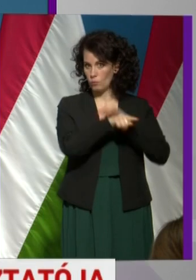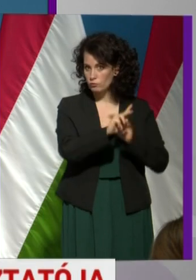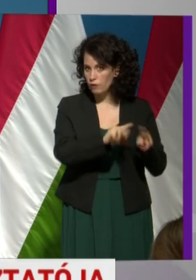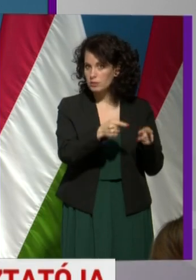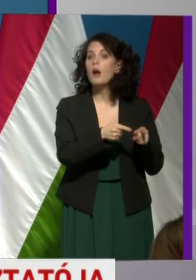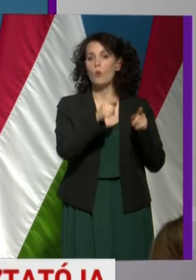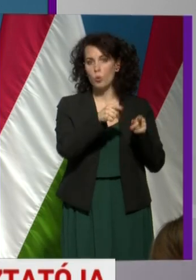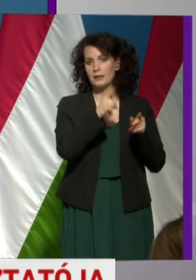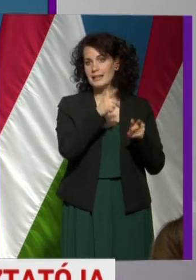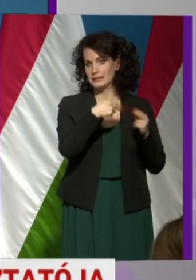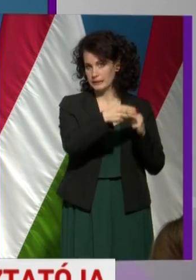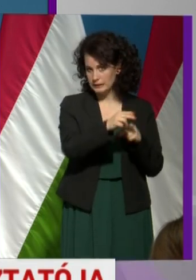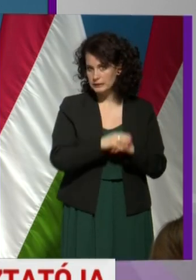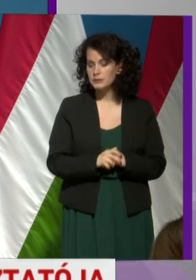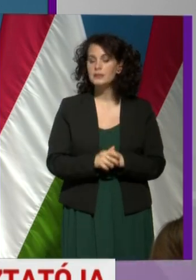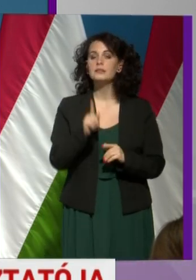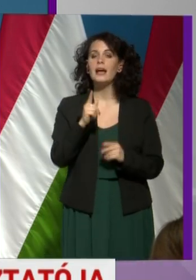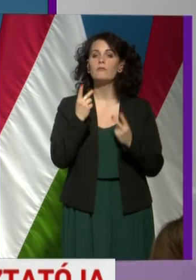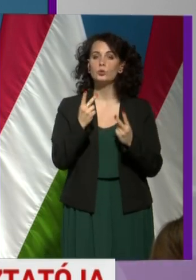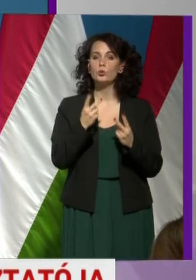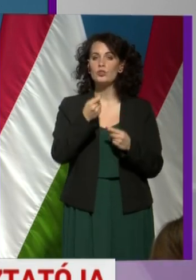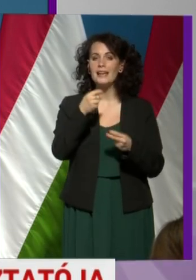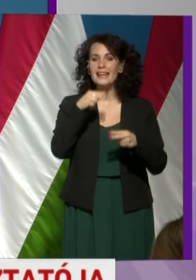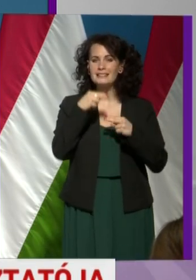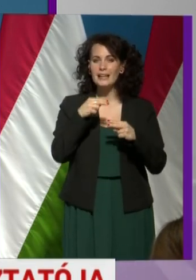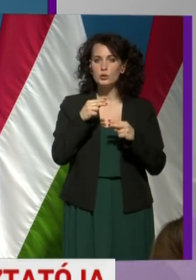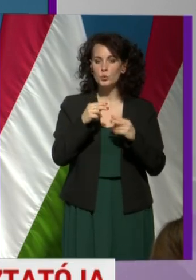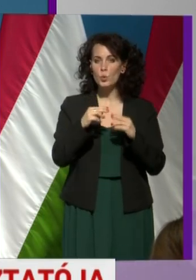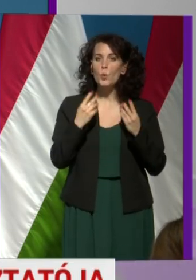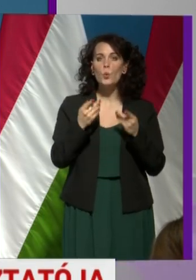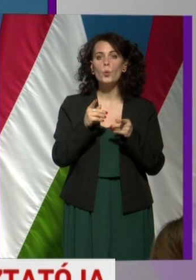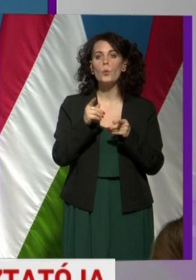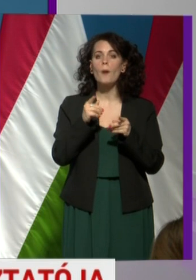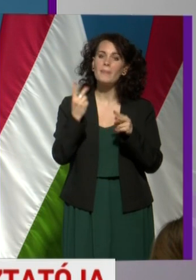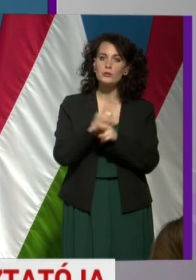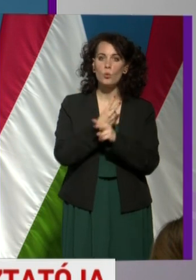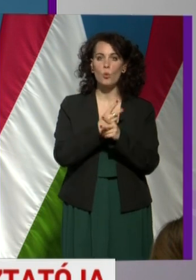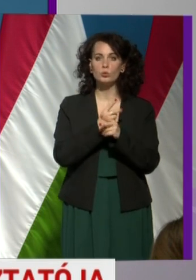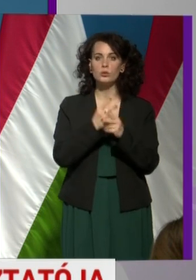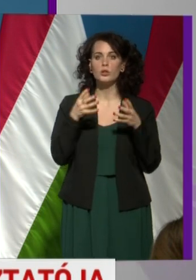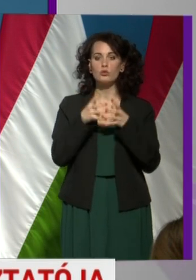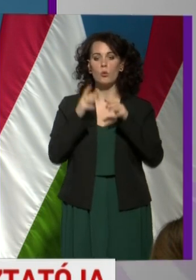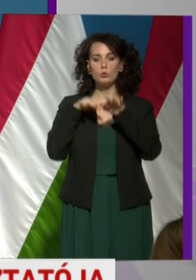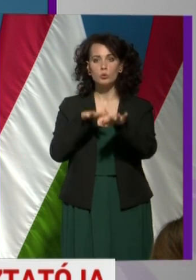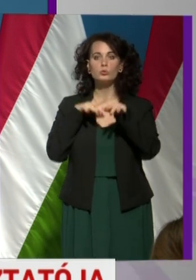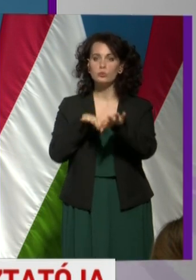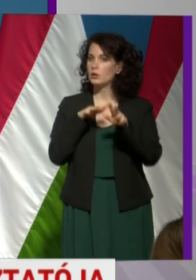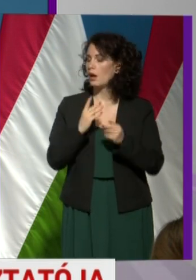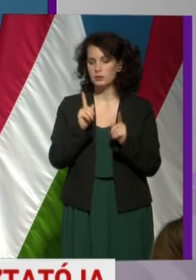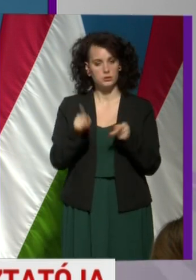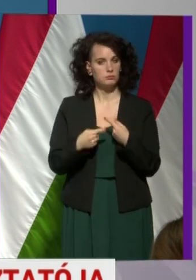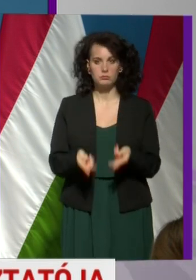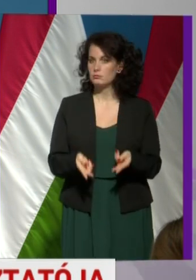valósuljon meg. Fontos azonban, hogy az étkezőket, az iskolai étkezőket a megszokott tömeges csoportos módon nem lehet majd